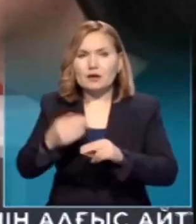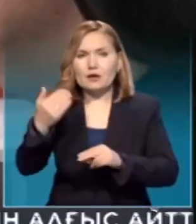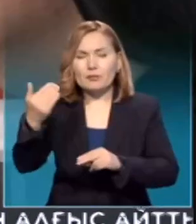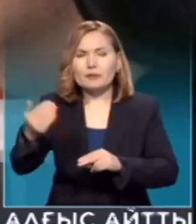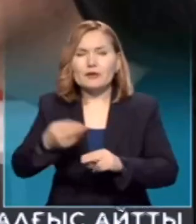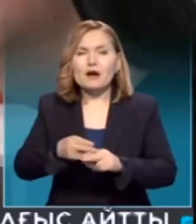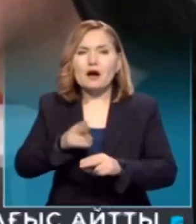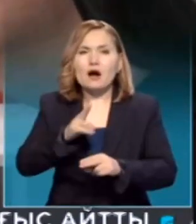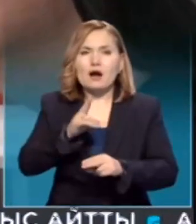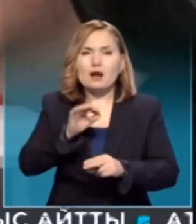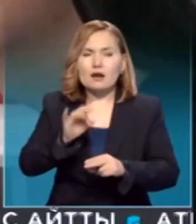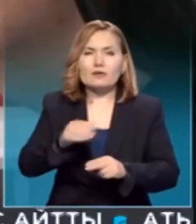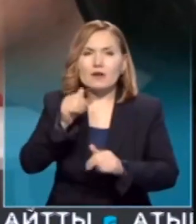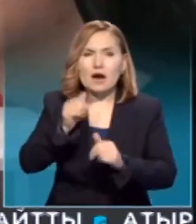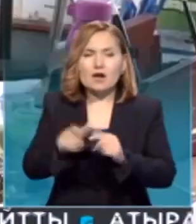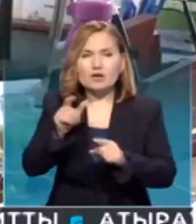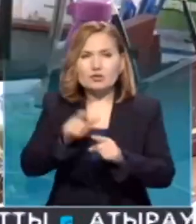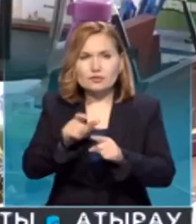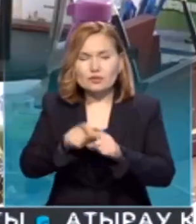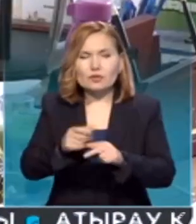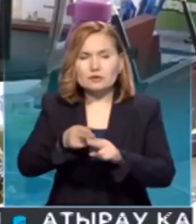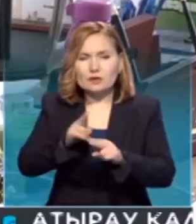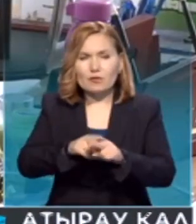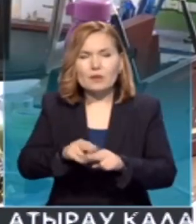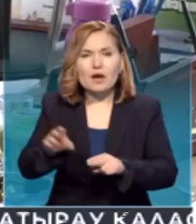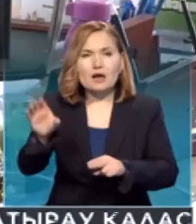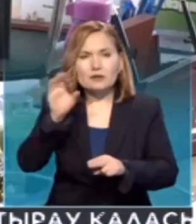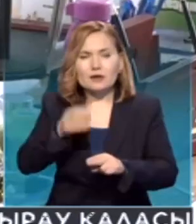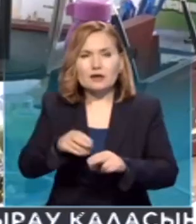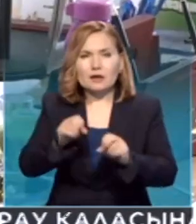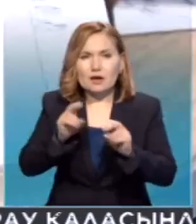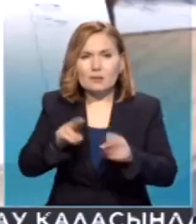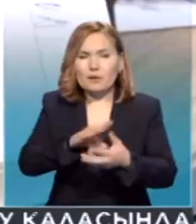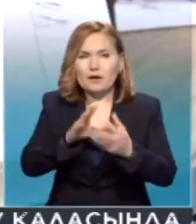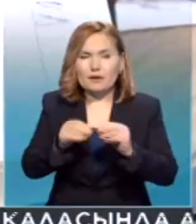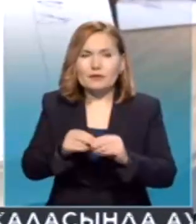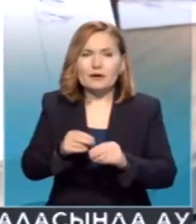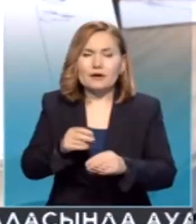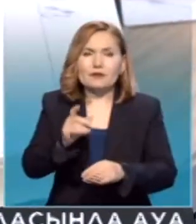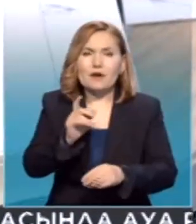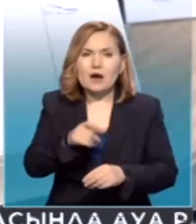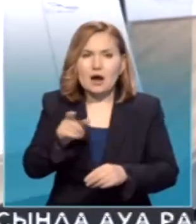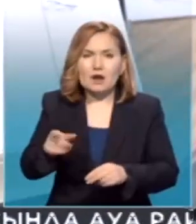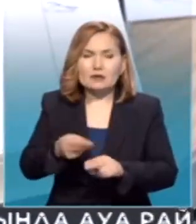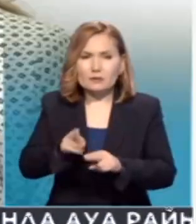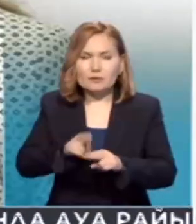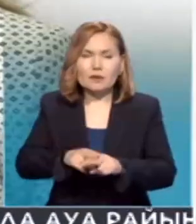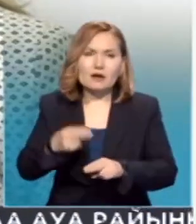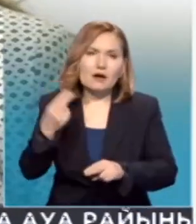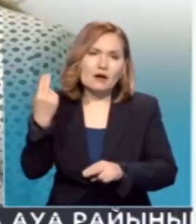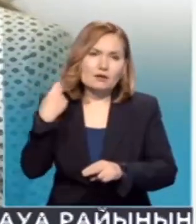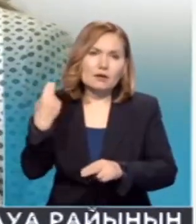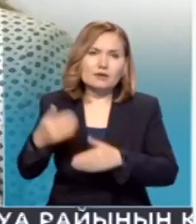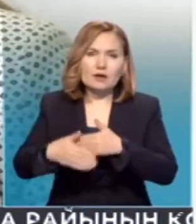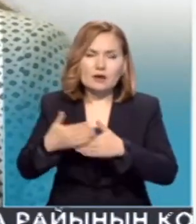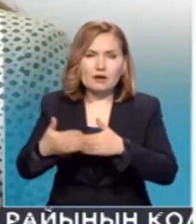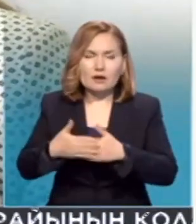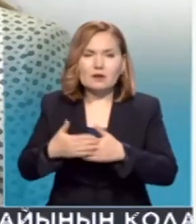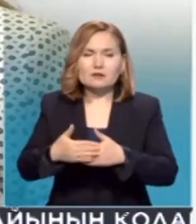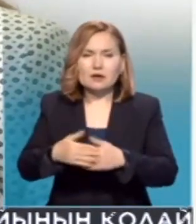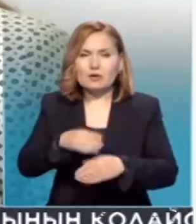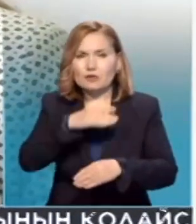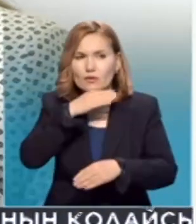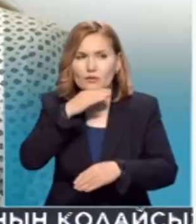үстіне коллекторлардың әр сөзін аңду қарызын әдейі төлемей жүргендерді тайраңдатып қоюы мүмкін. Ондай дәлелдер өте